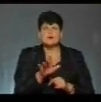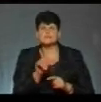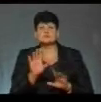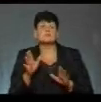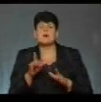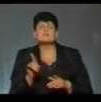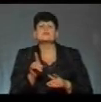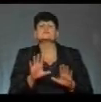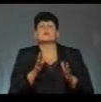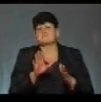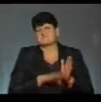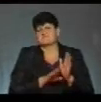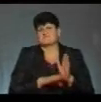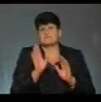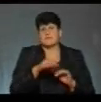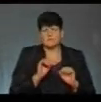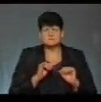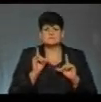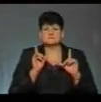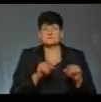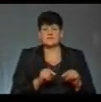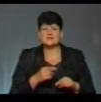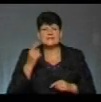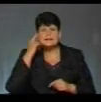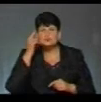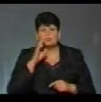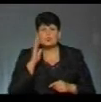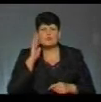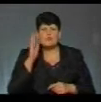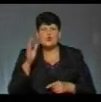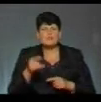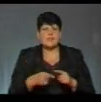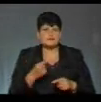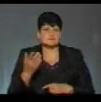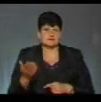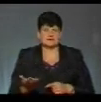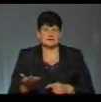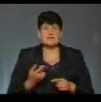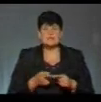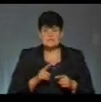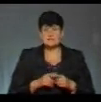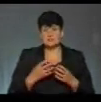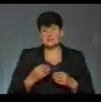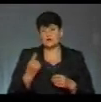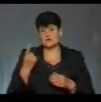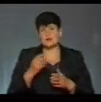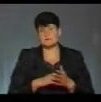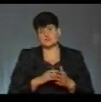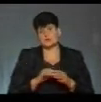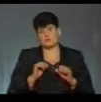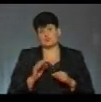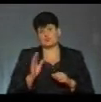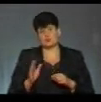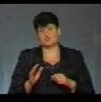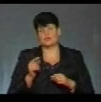трапиться? Тобто вони не прогнозують наслідки, вони не передбачають їх. І ось це одна ще причина може бути. І тут